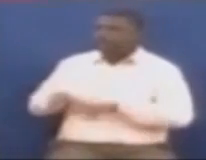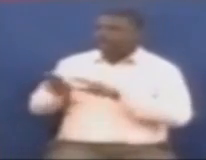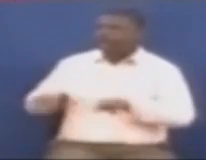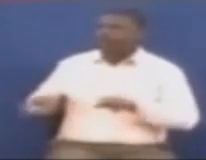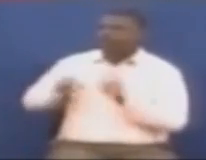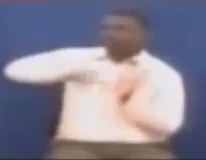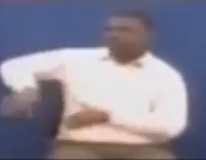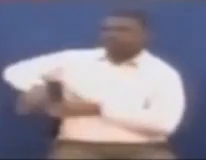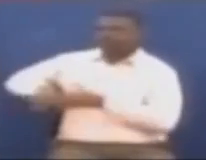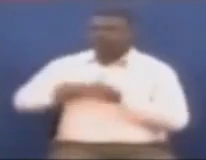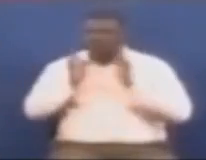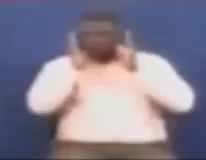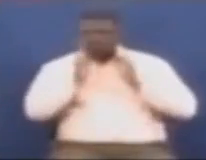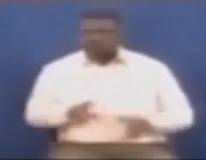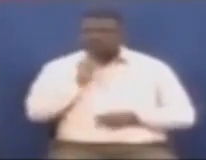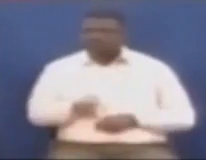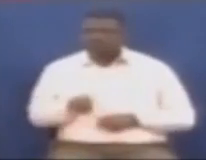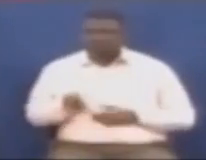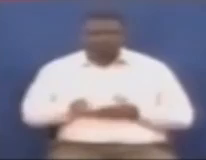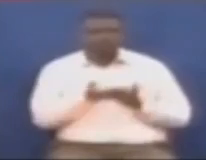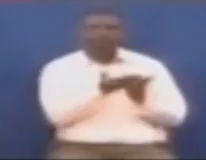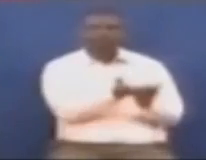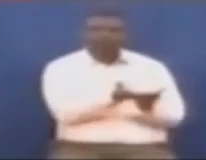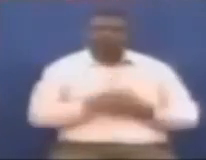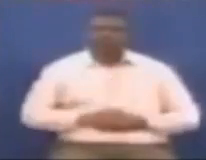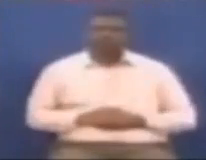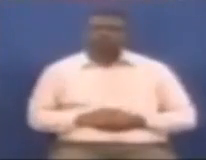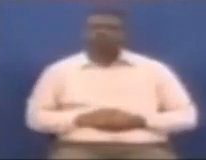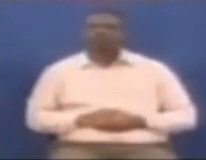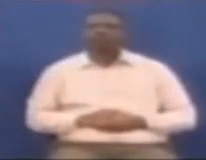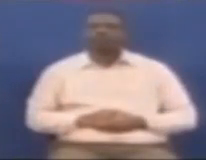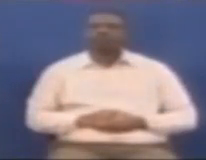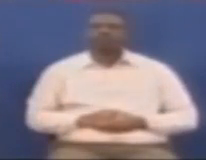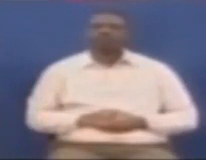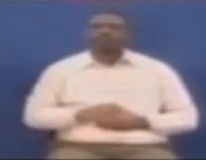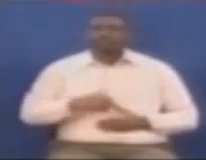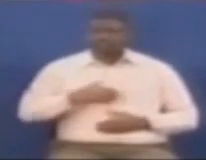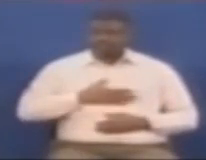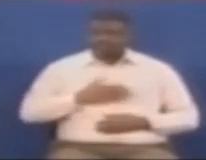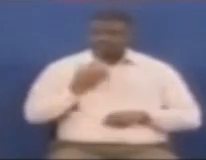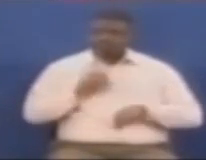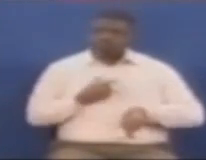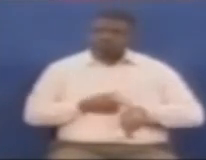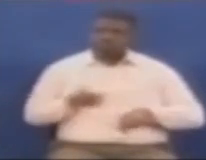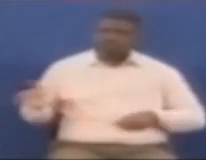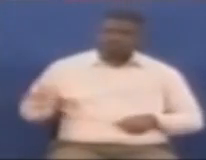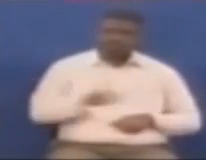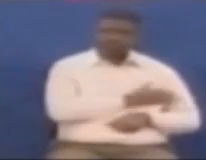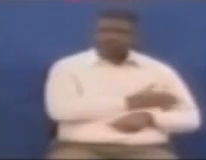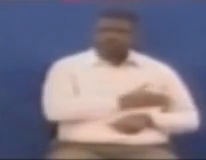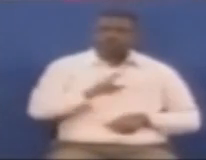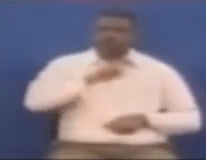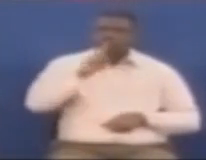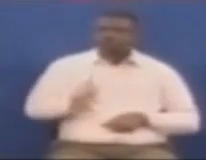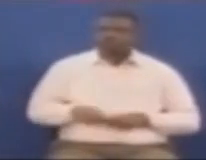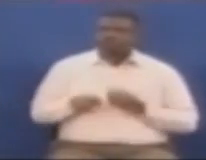kuna taratibu ambazo haziwezi zikawaruhusu wanasheria wetu kusimama katika zile mahakama,